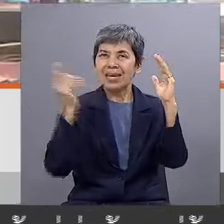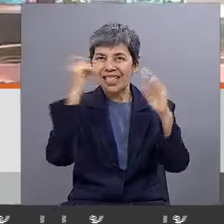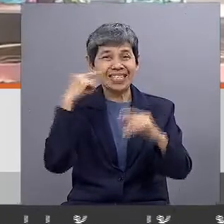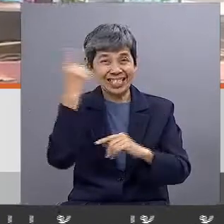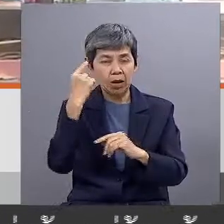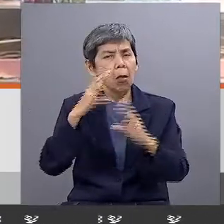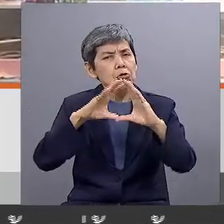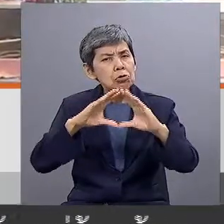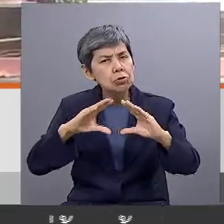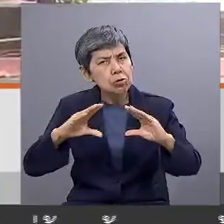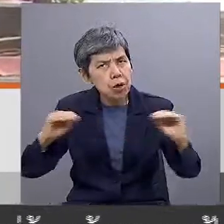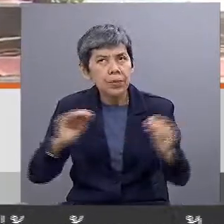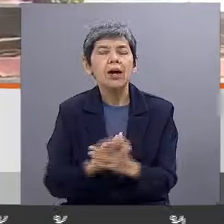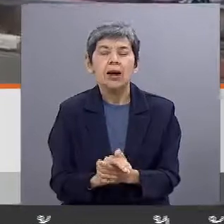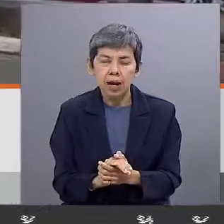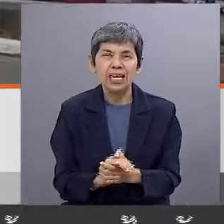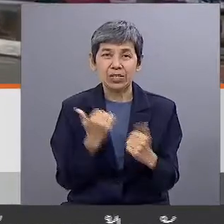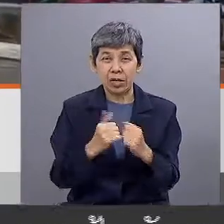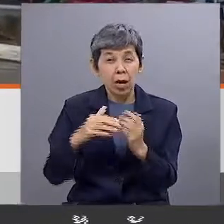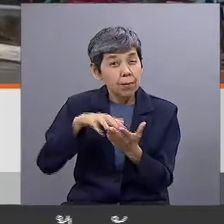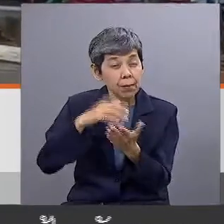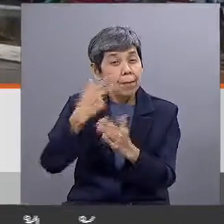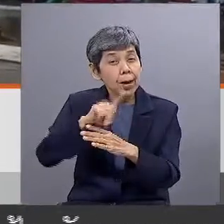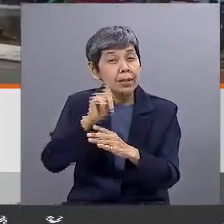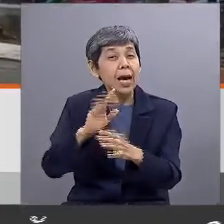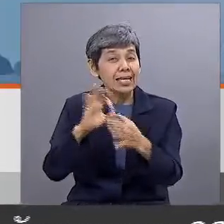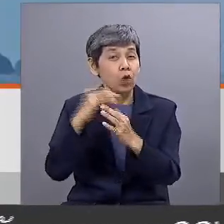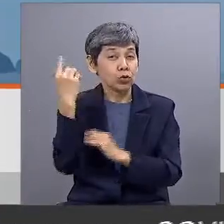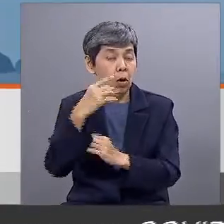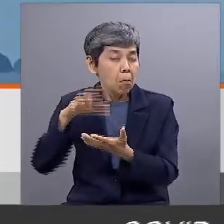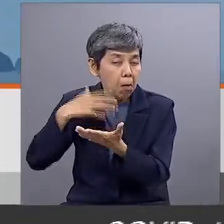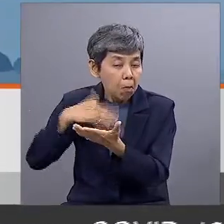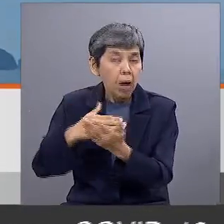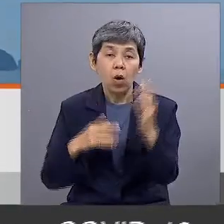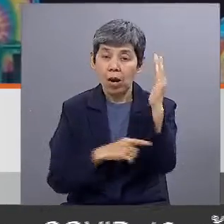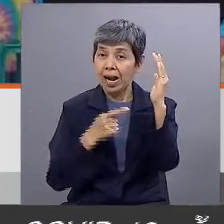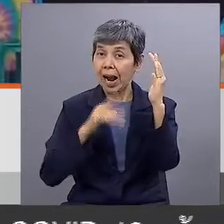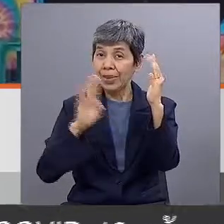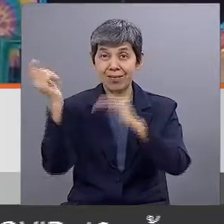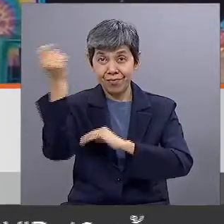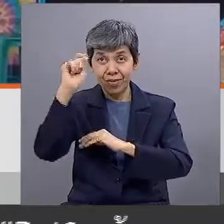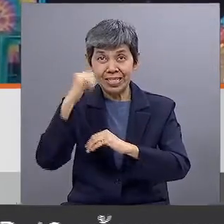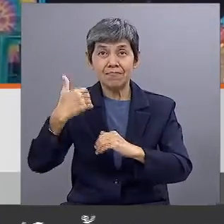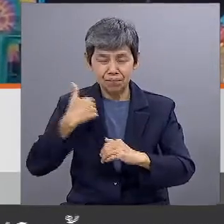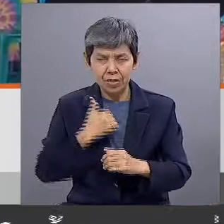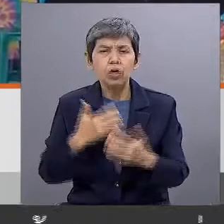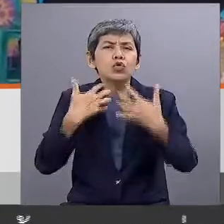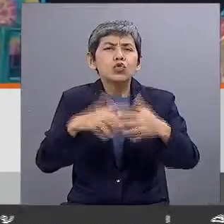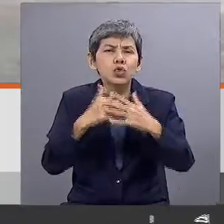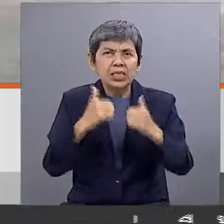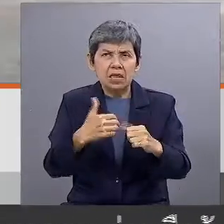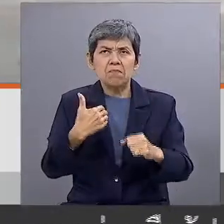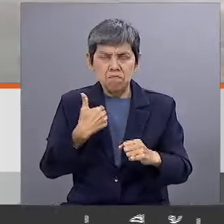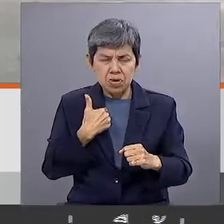ขณะที่ข้อมูลจากประธานสภาอุตสาหกรรมการท่องเที่ยวจังหวัดกระบี่เปิดเผยนะครับว่าตรุษจีนปีนี้มียอด